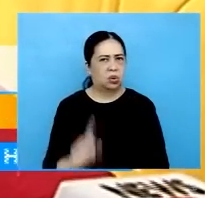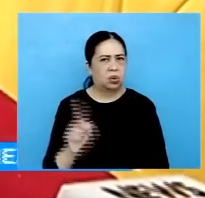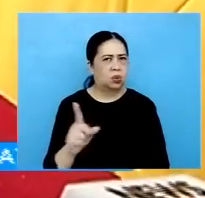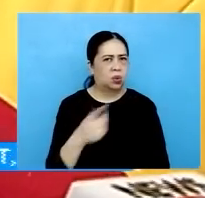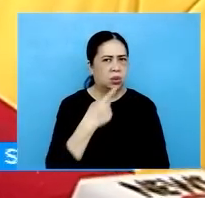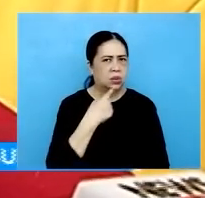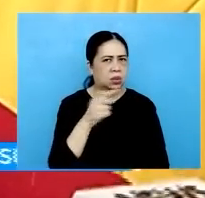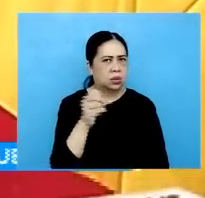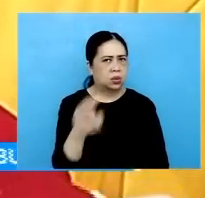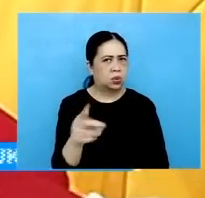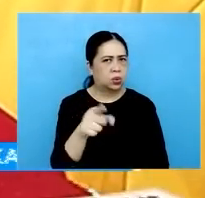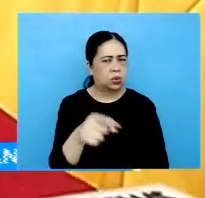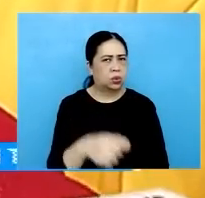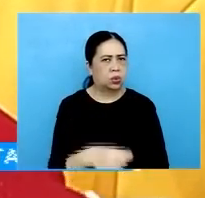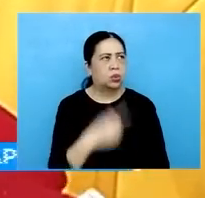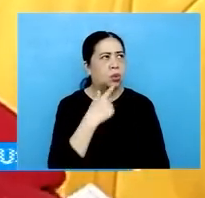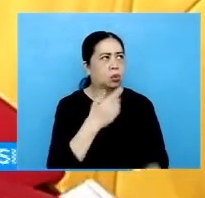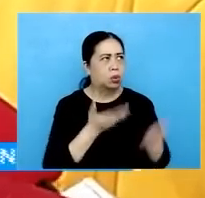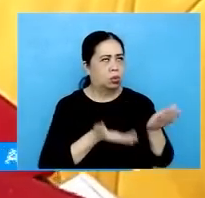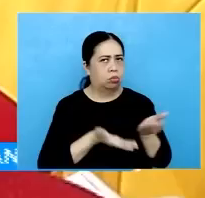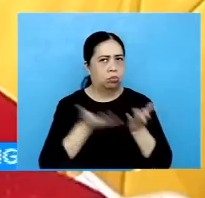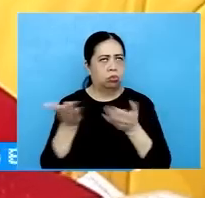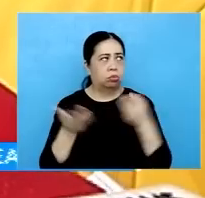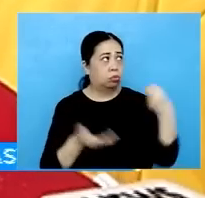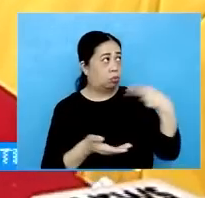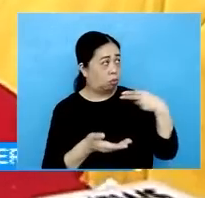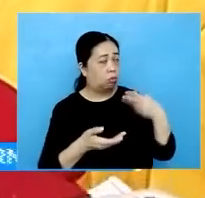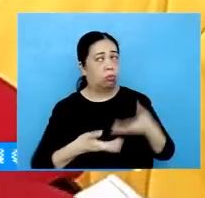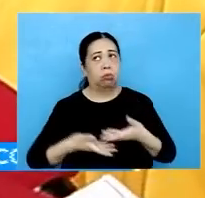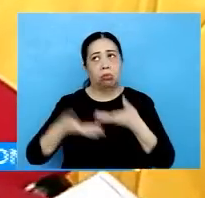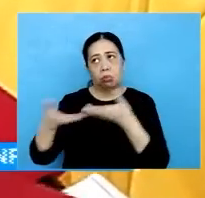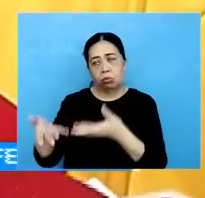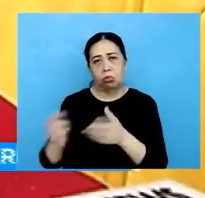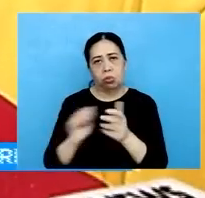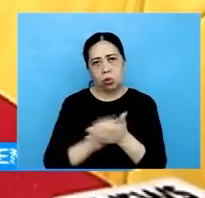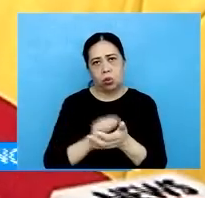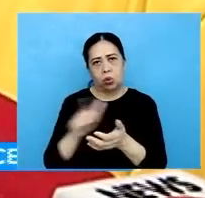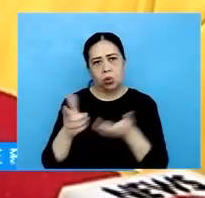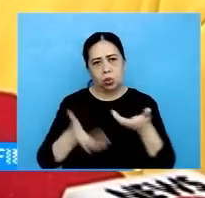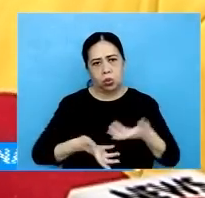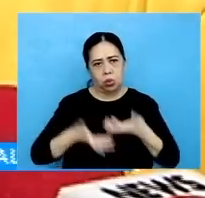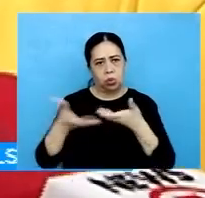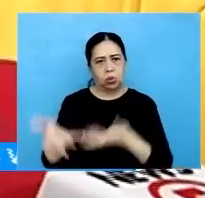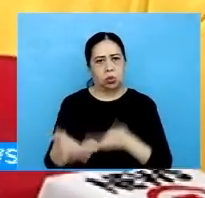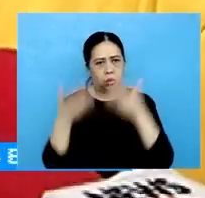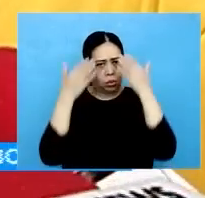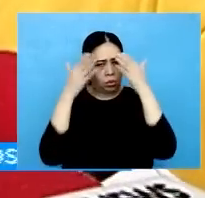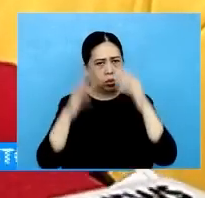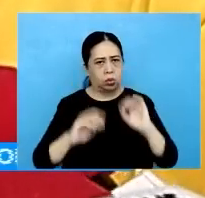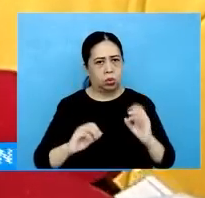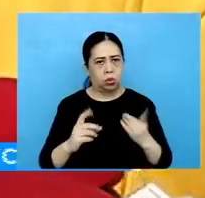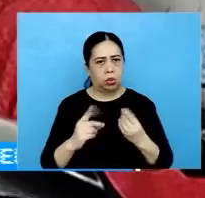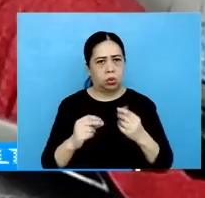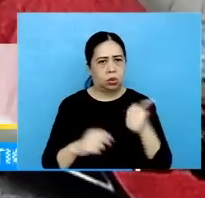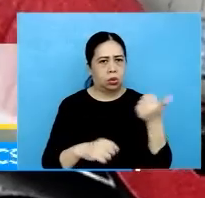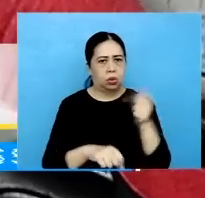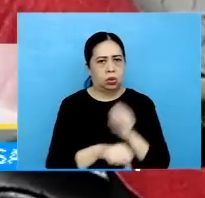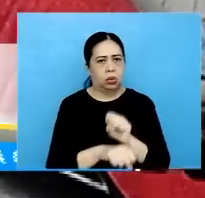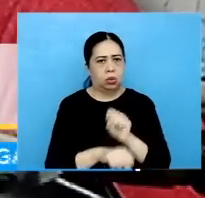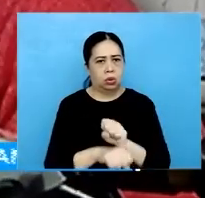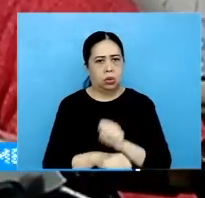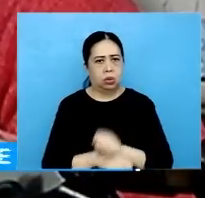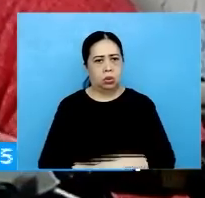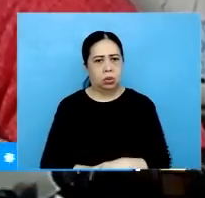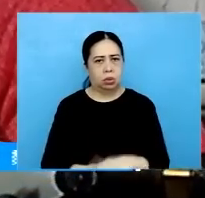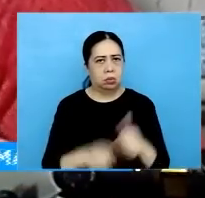po sa inyo, sir? Naihatid lang yun. Yun lang po talaga. Ihatid lang yun. Wala na kami dong ibang trabaho. First time po